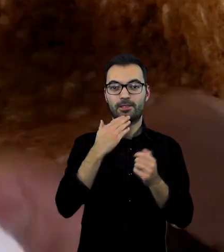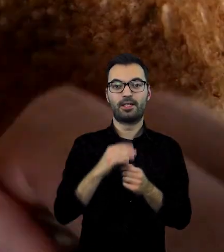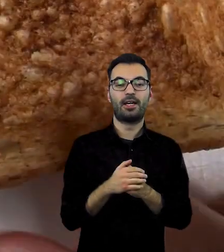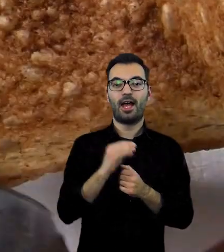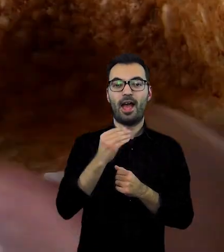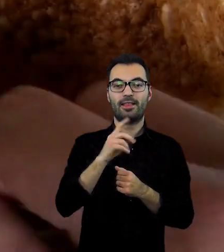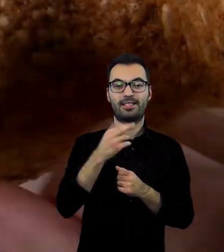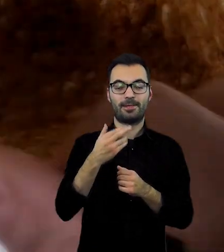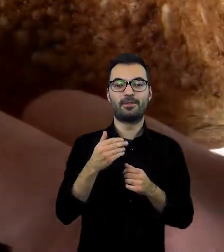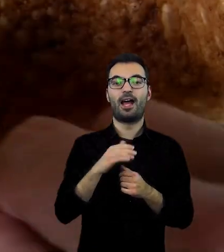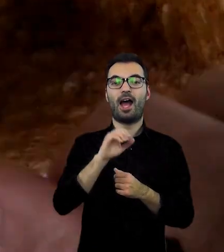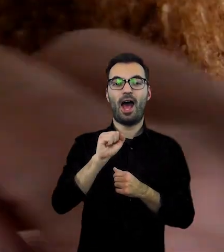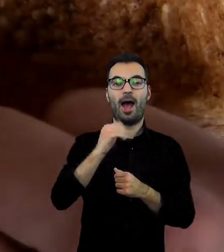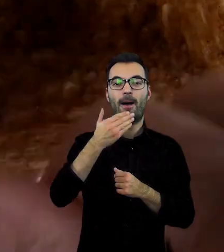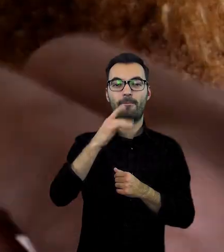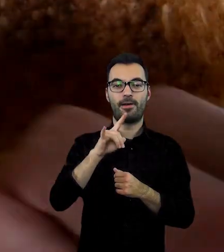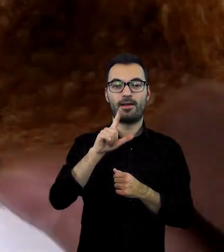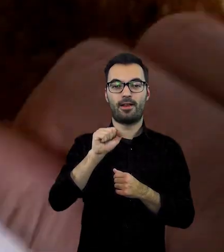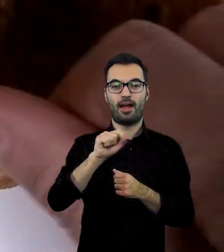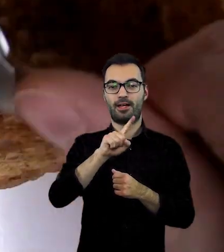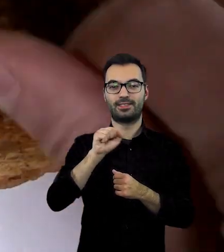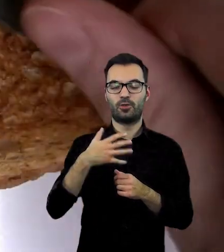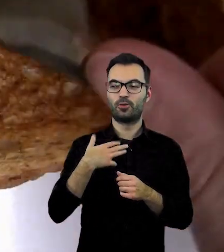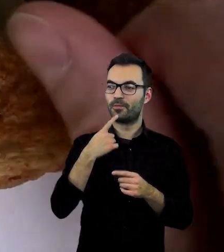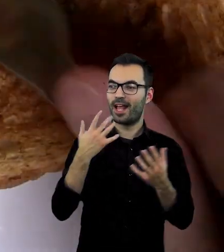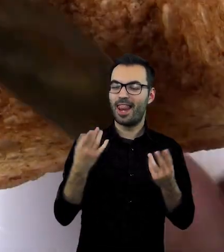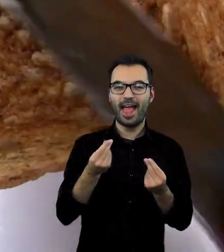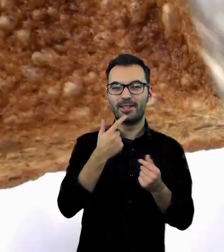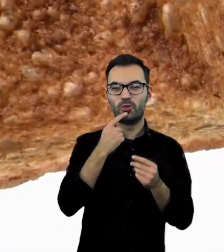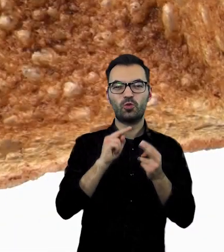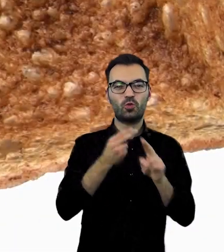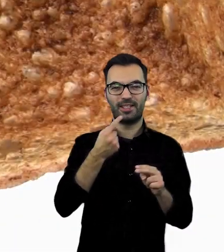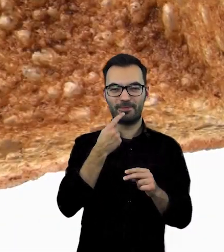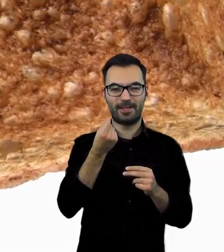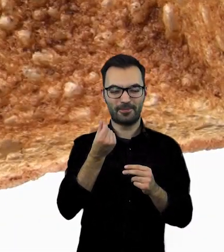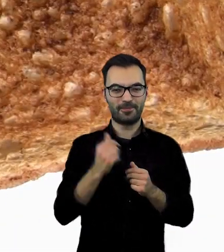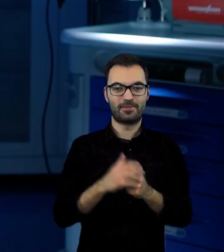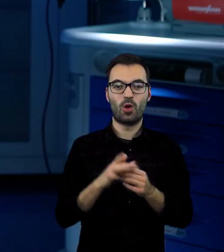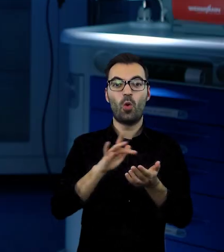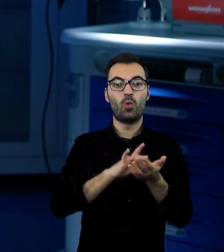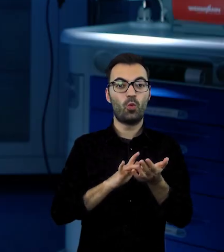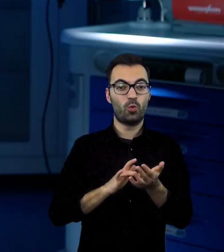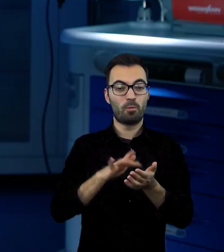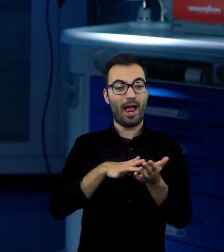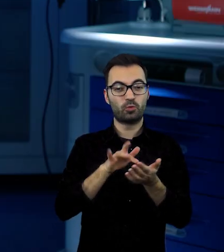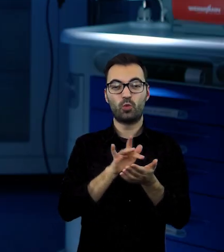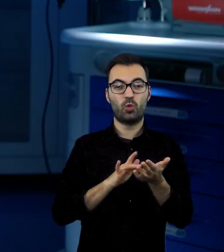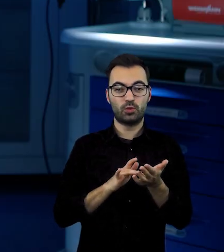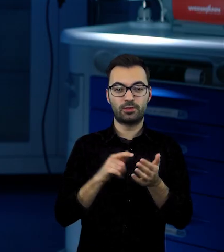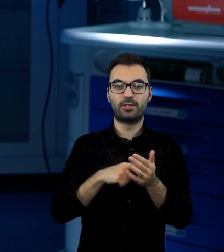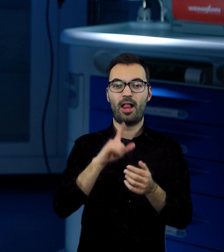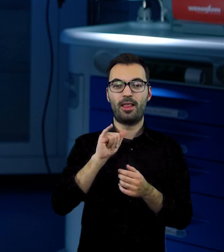enzym zwany amylazą. Wtedy czujemy taki lekko słodkawy smak. Tłuszczem z masła zajmuje się z